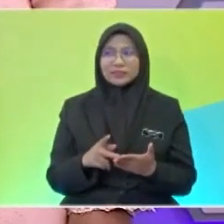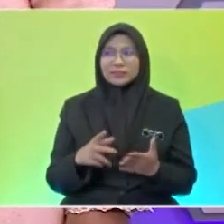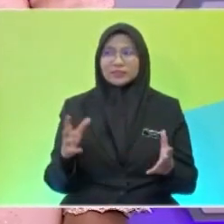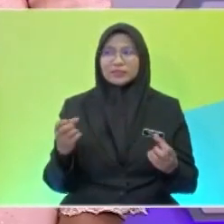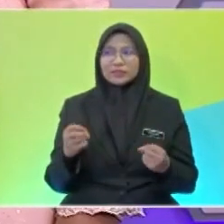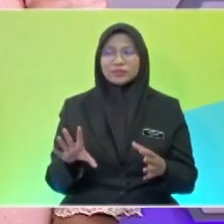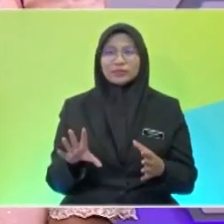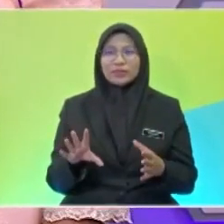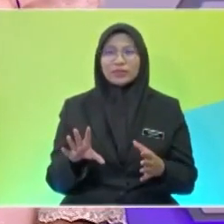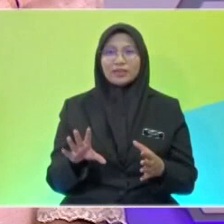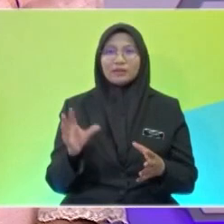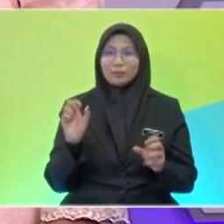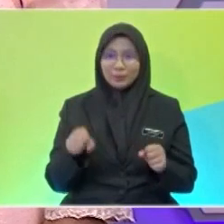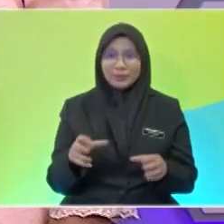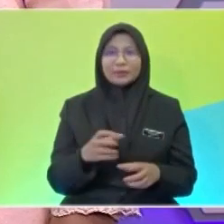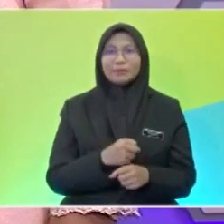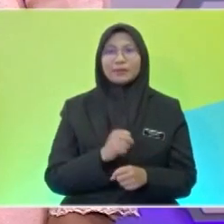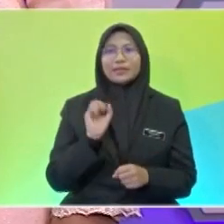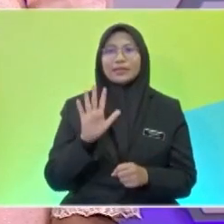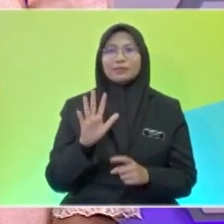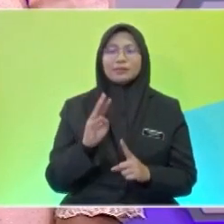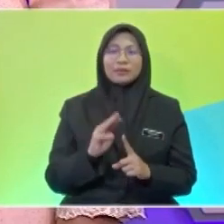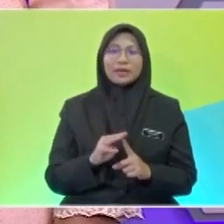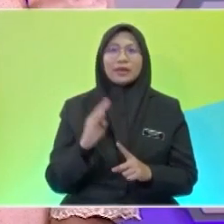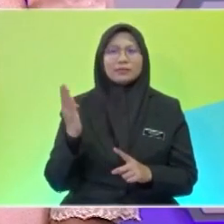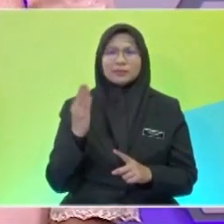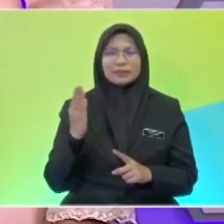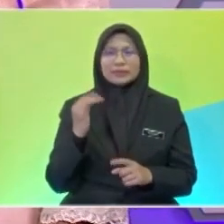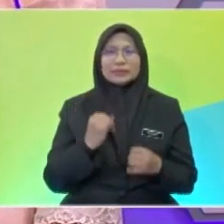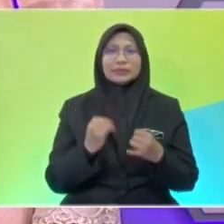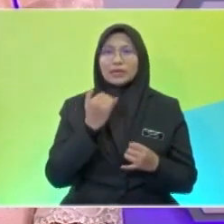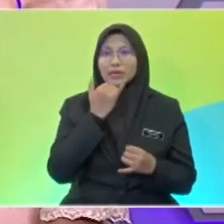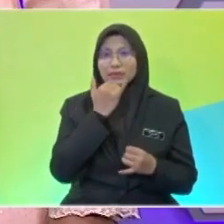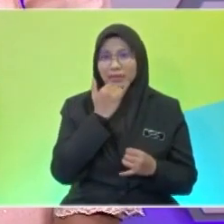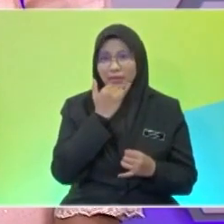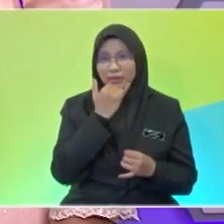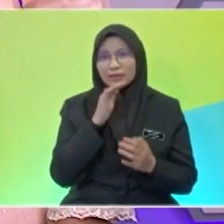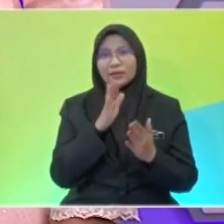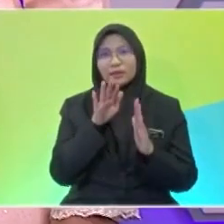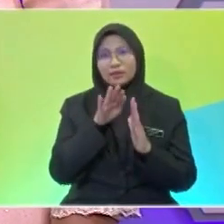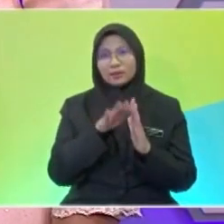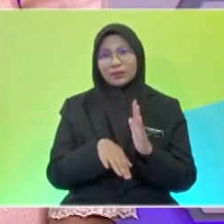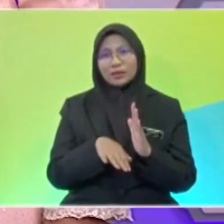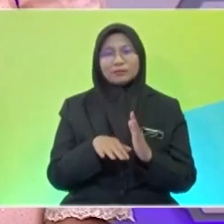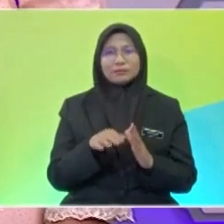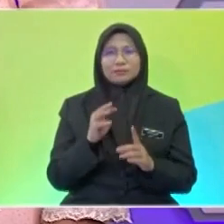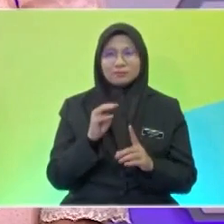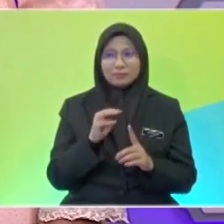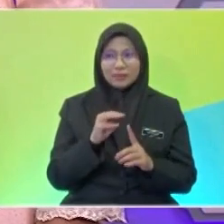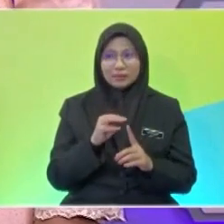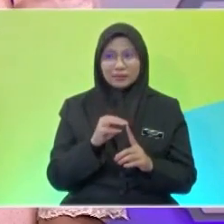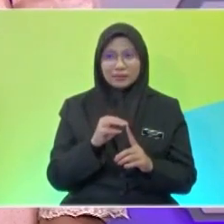5 markah Namun apabila silap ataupun terlangka tidak dilakukan proses penyiraan